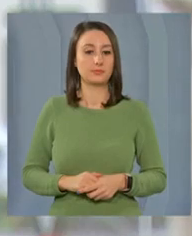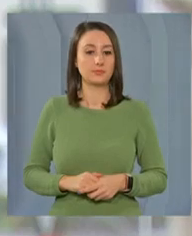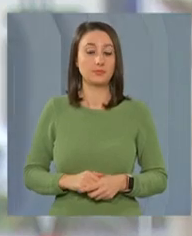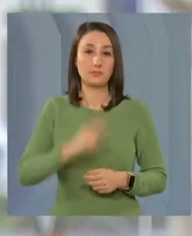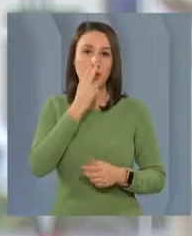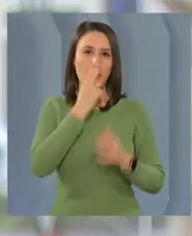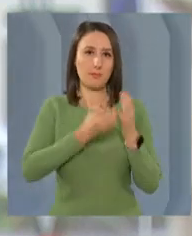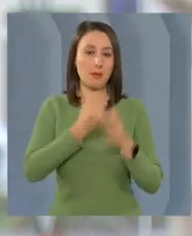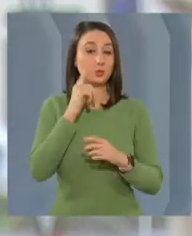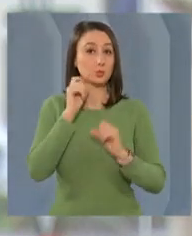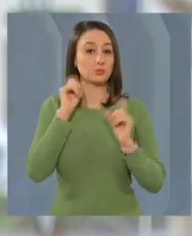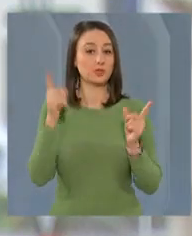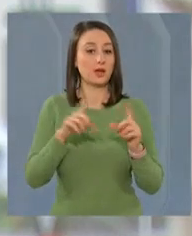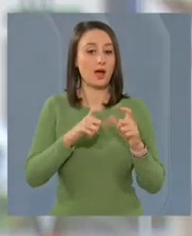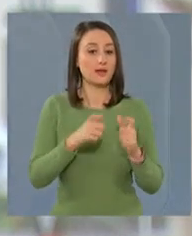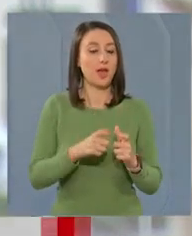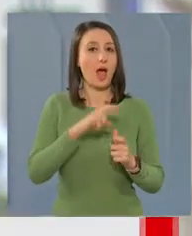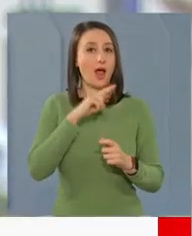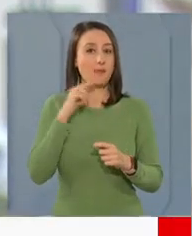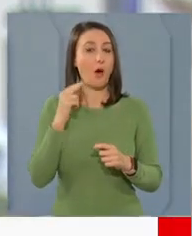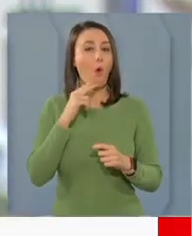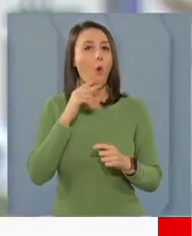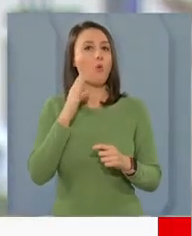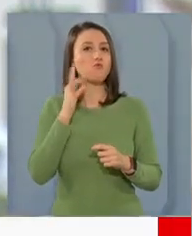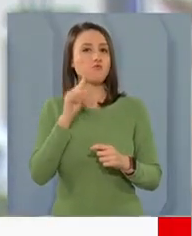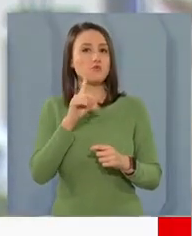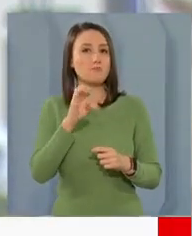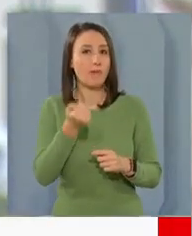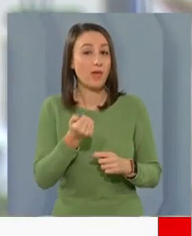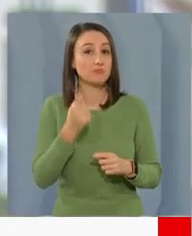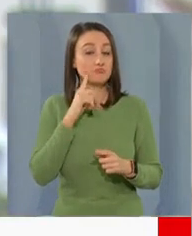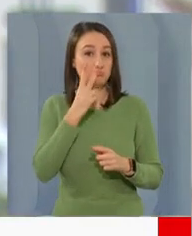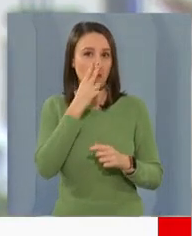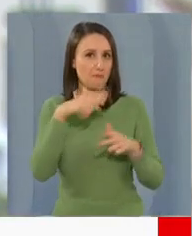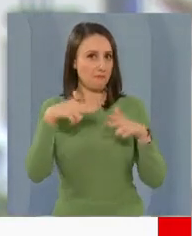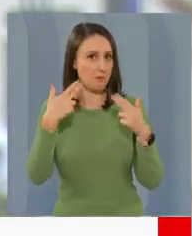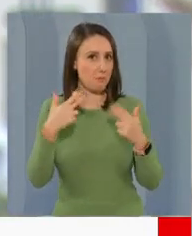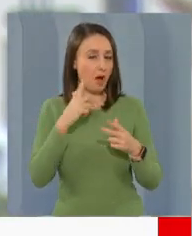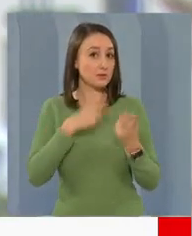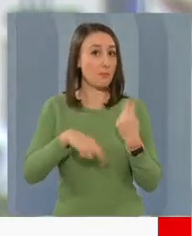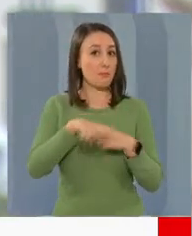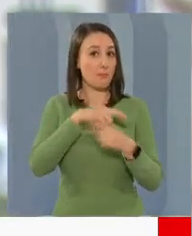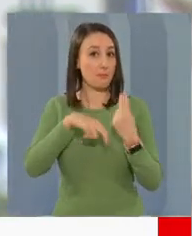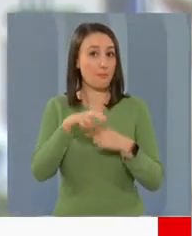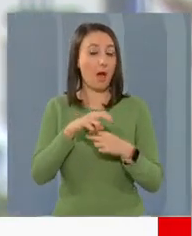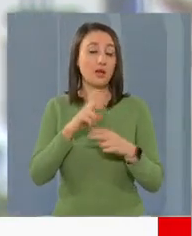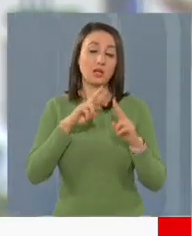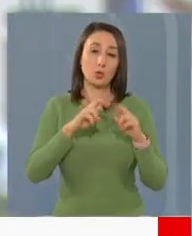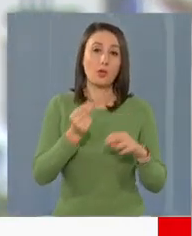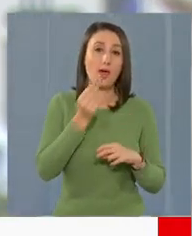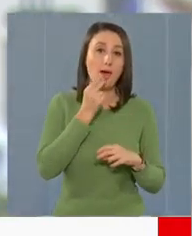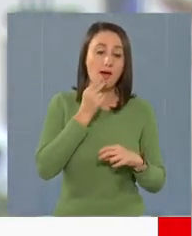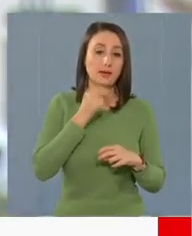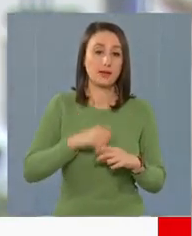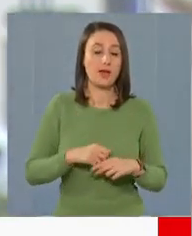Apariție surprinzătoare într-un cartier din Alba Iulia. O vulpe a fost filmată noaptea trecută în timp ce se plimba printre blocuri în căutare de